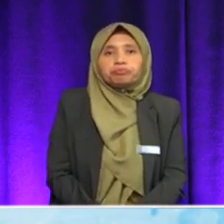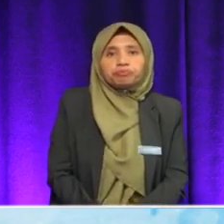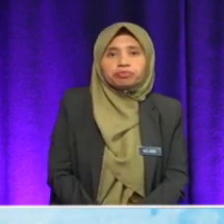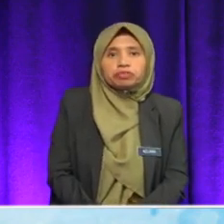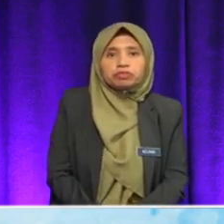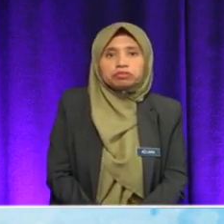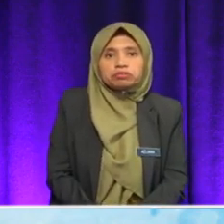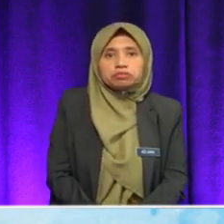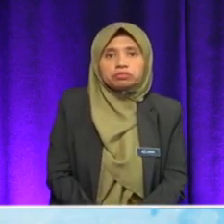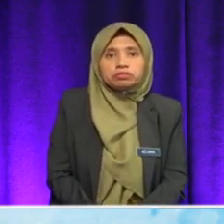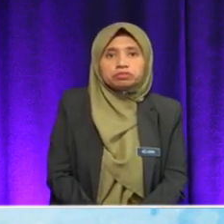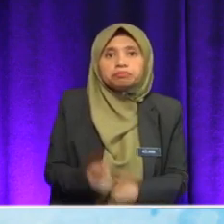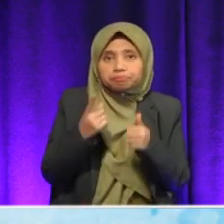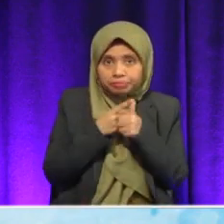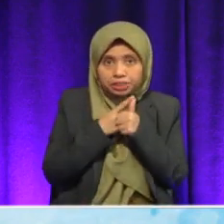oke